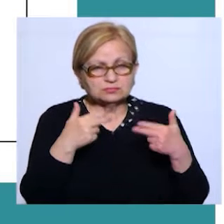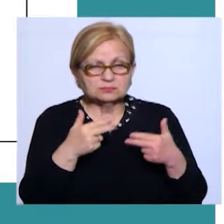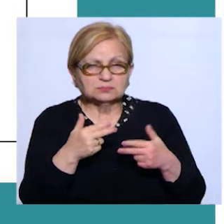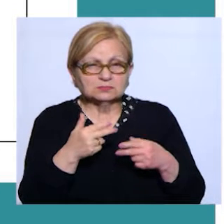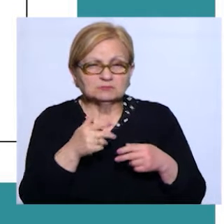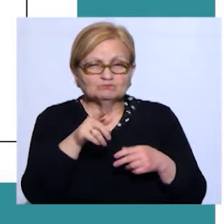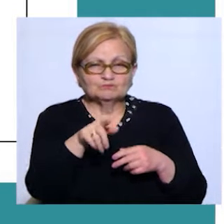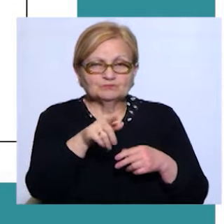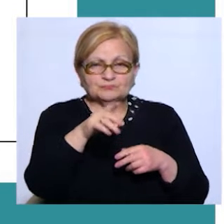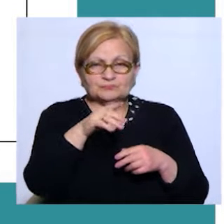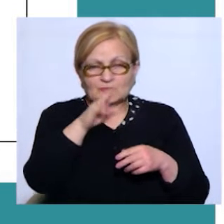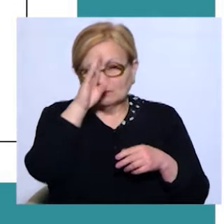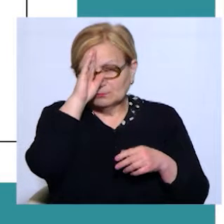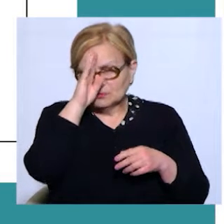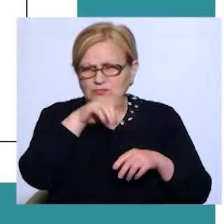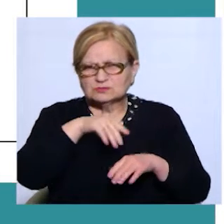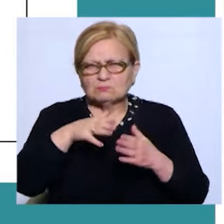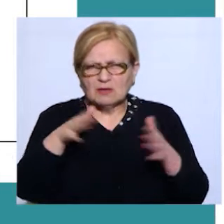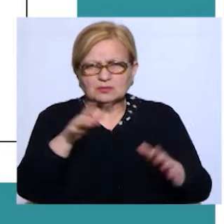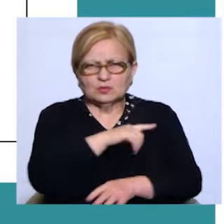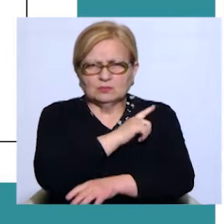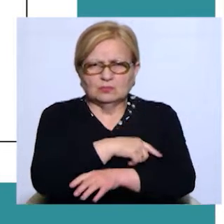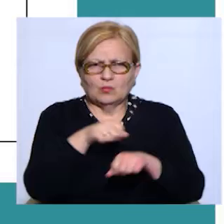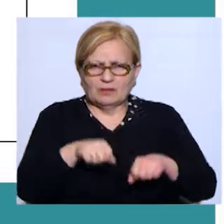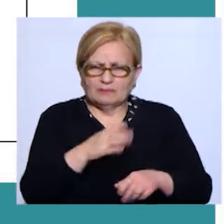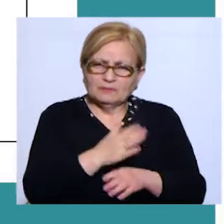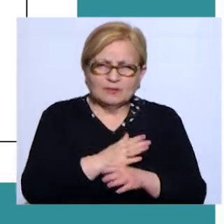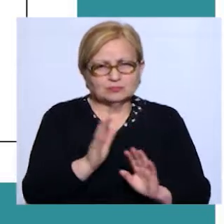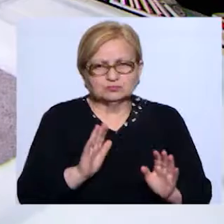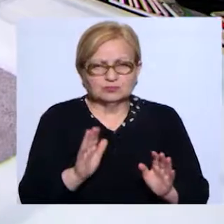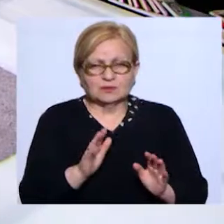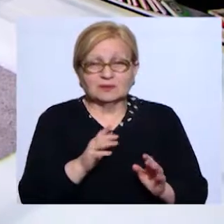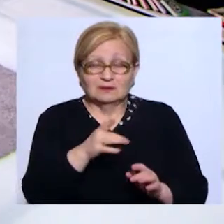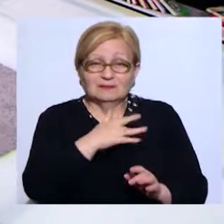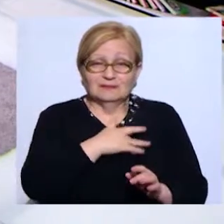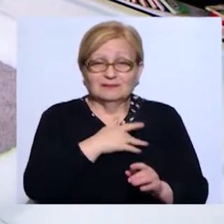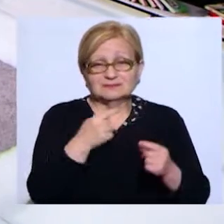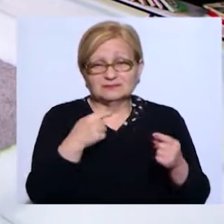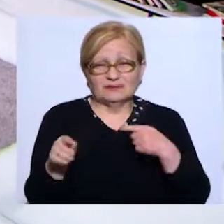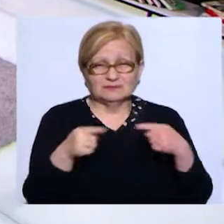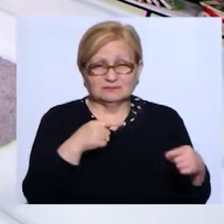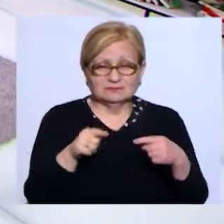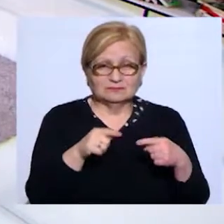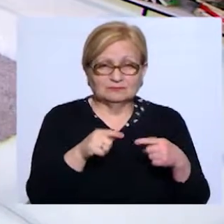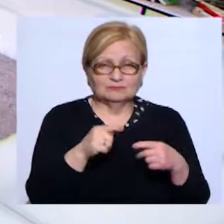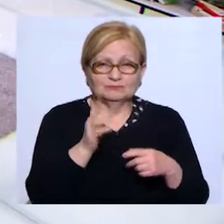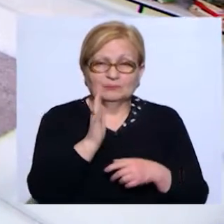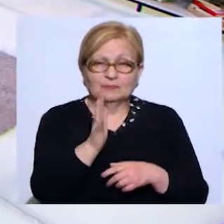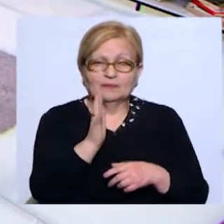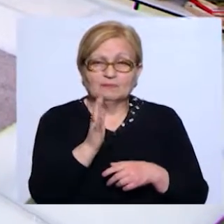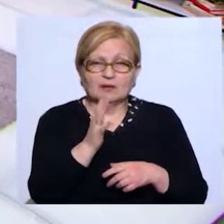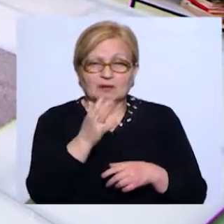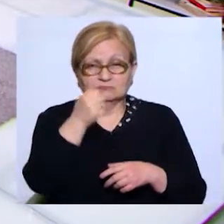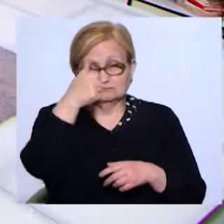ფიქრობთ, აქ თუ არა ბიჭს გოგოსთან შედარებით მეტი უფლებები? რაღაც სხვადასხვა ტიპოლოგიაა, ხო, კითხვების. ანუ მაგალითად, ახლა მეხუთე კითხვა